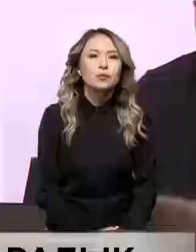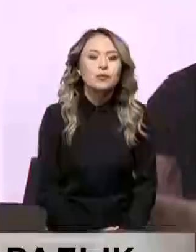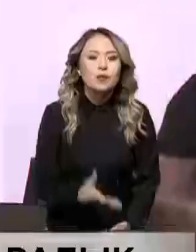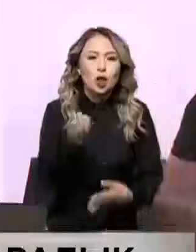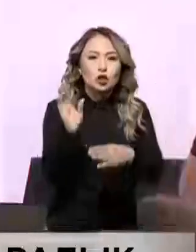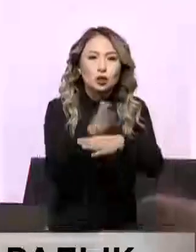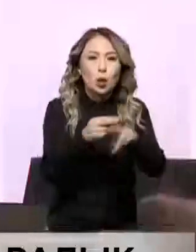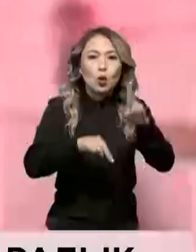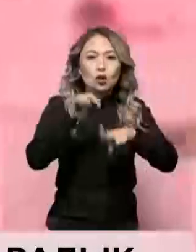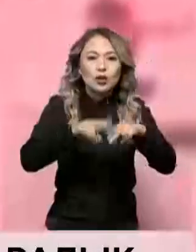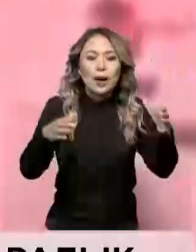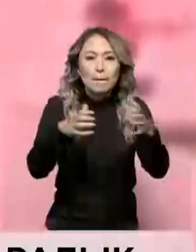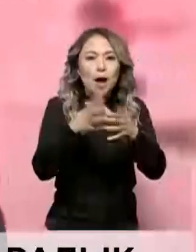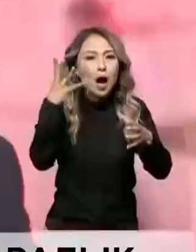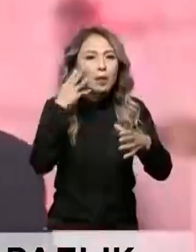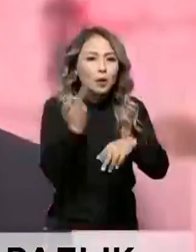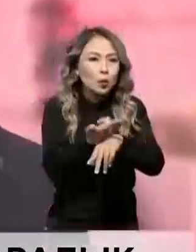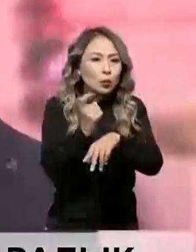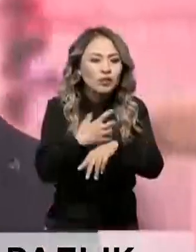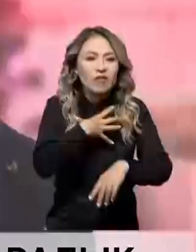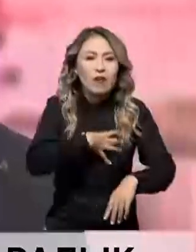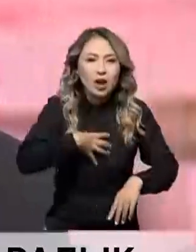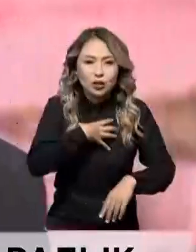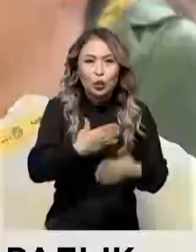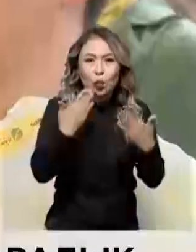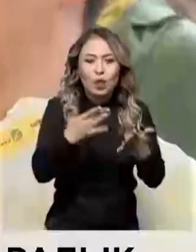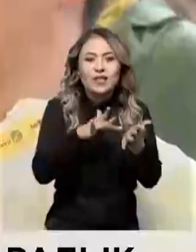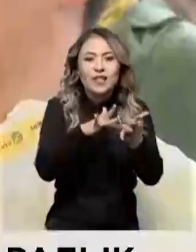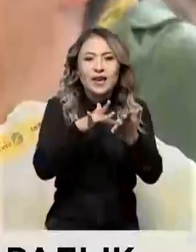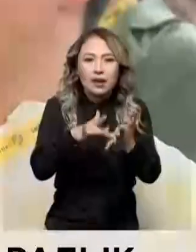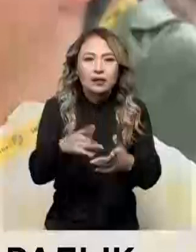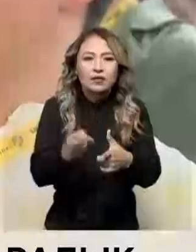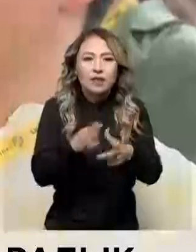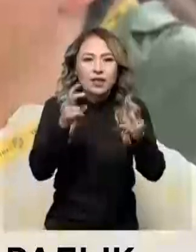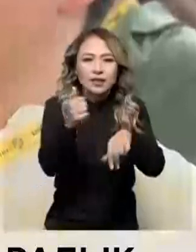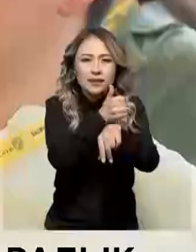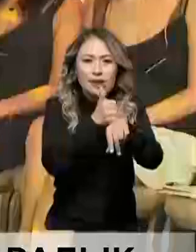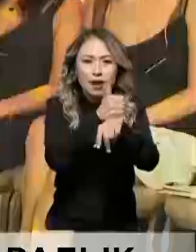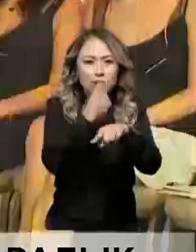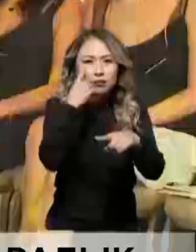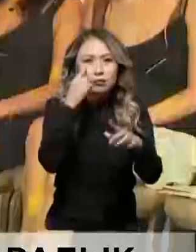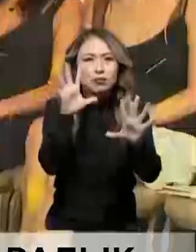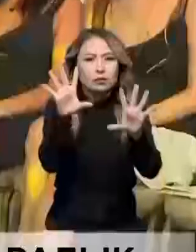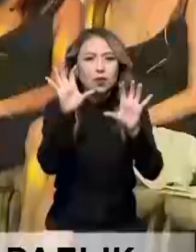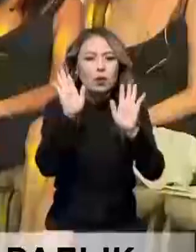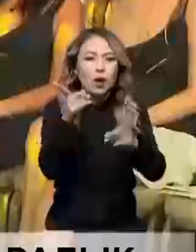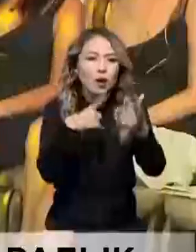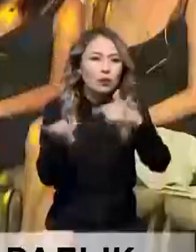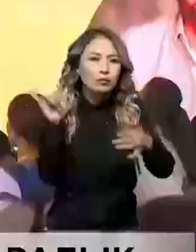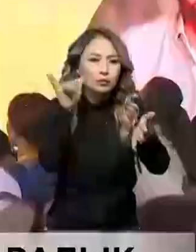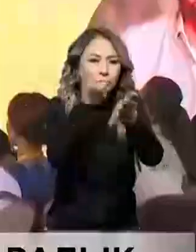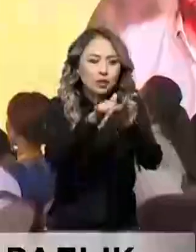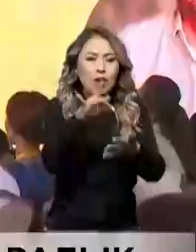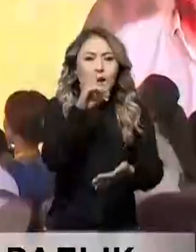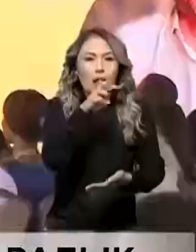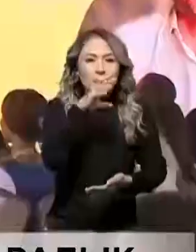Одан бөлек құрылыс компаниясы Алматы үшін маңызды әлеуметтік жобаны қолға алған. Ол саяхат автобекетіндегі сағат. Көненің көзінде болған сағат қайта орнатылады. Сондай-ақ